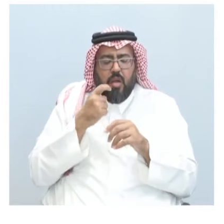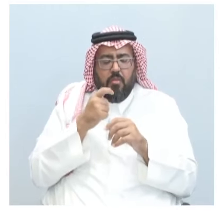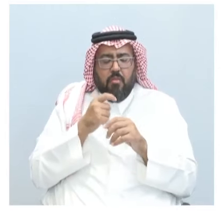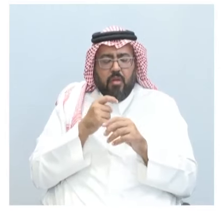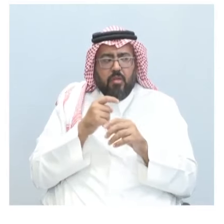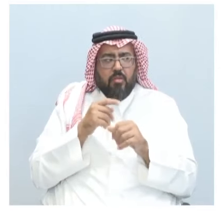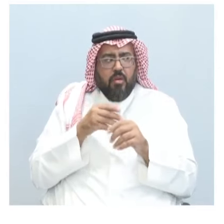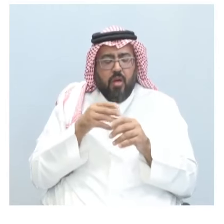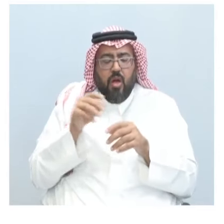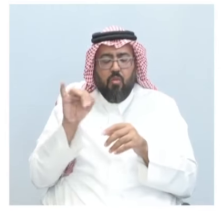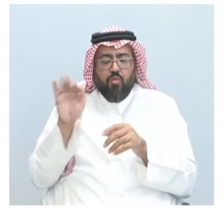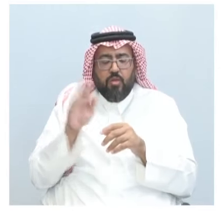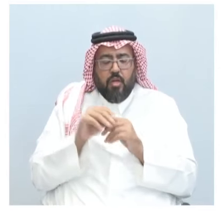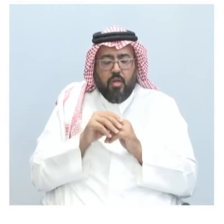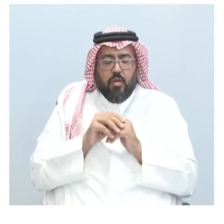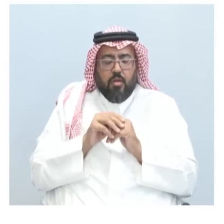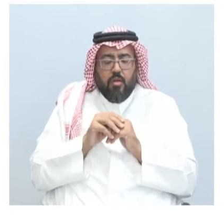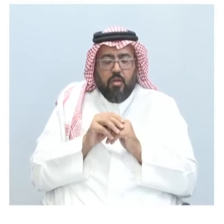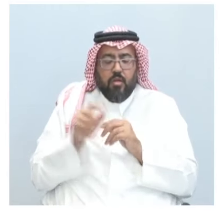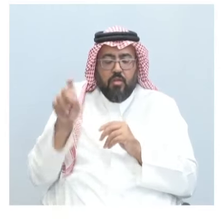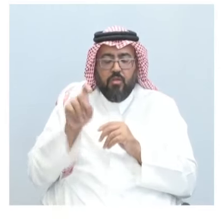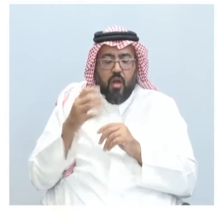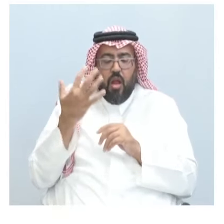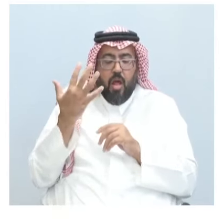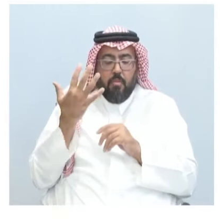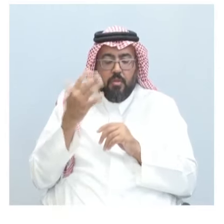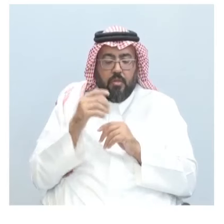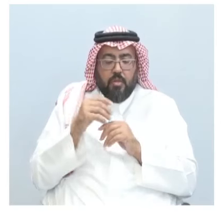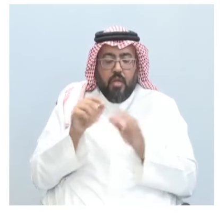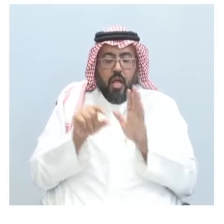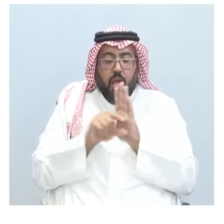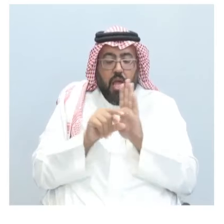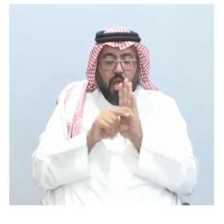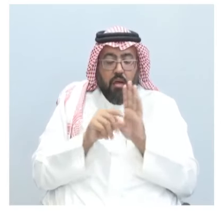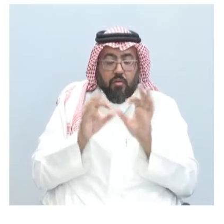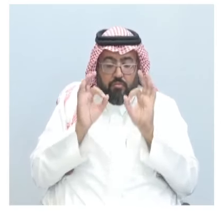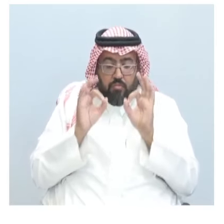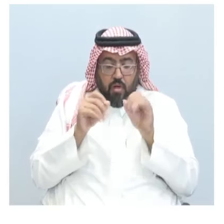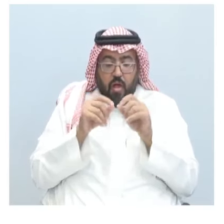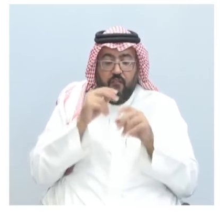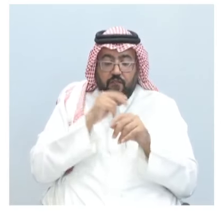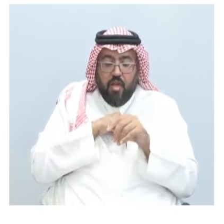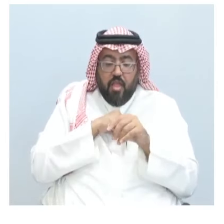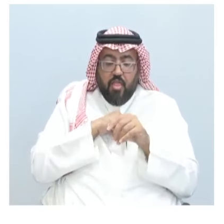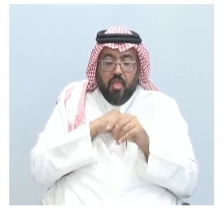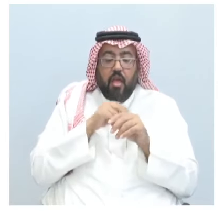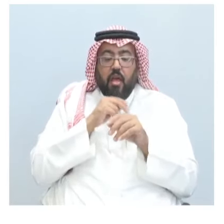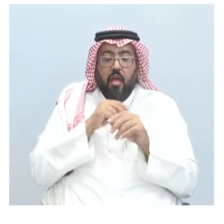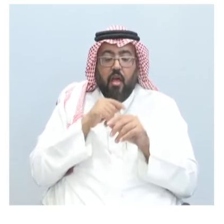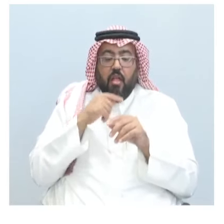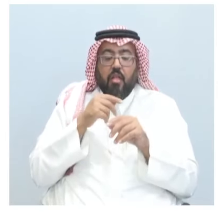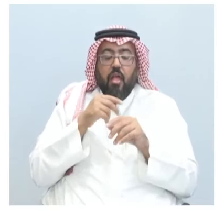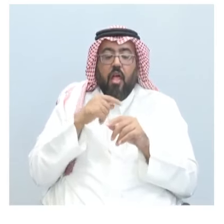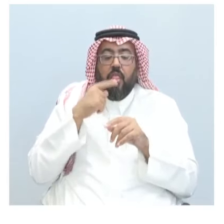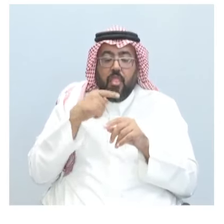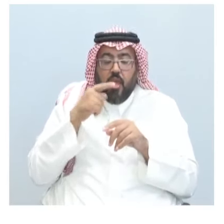موسى عليه السلام السؤال الخامس في الايات اشاره الى فائده من فوائد ذكر الله